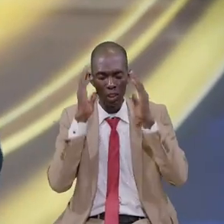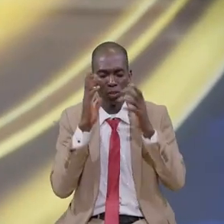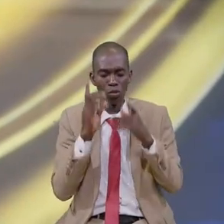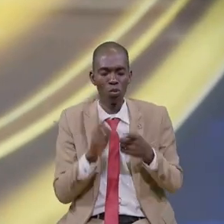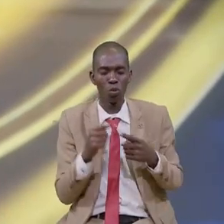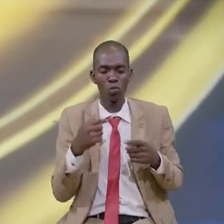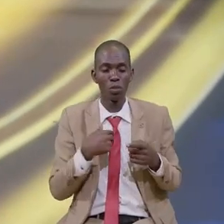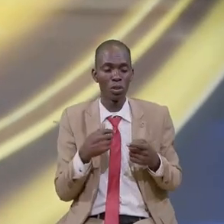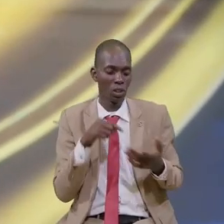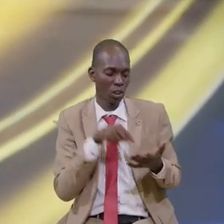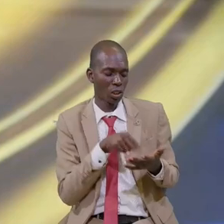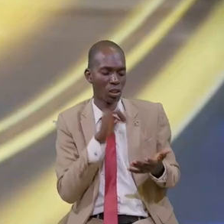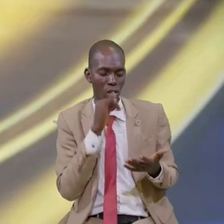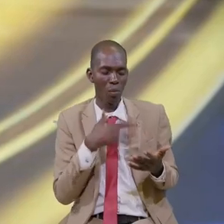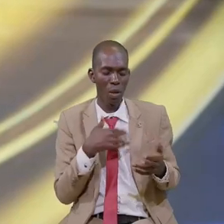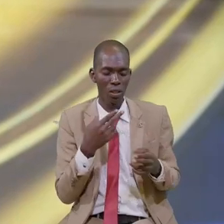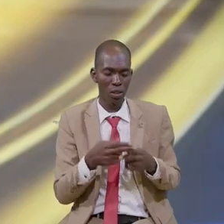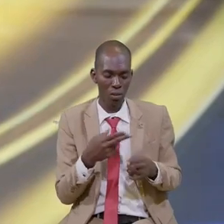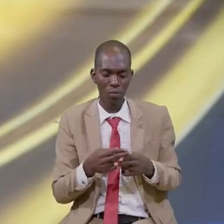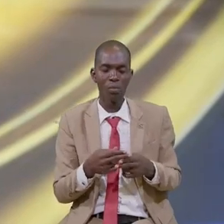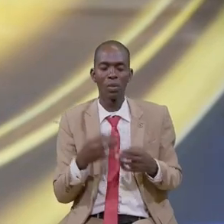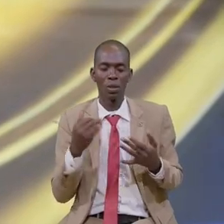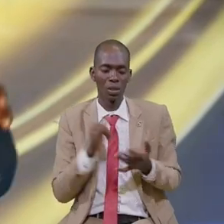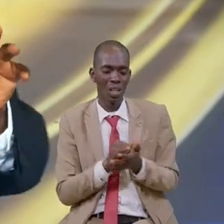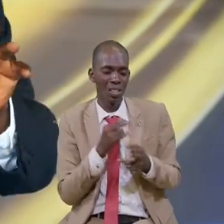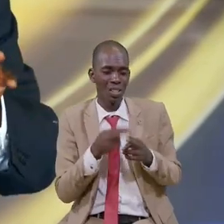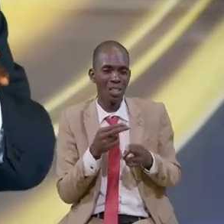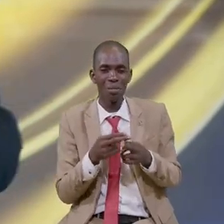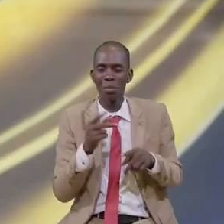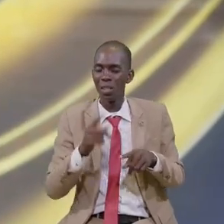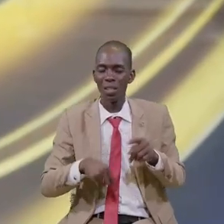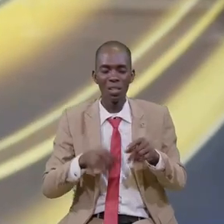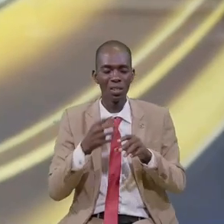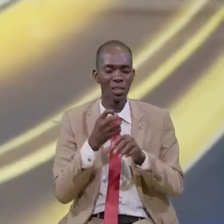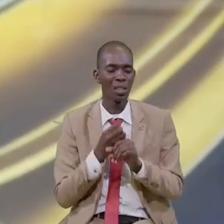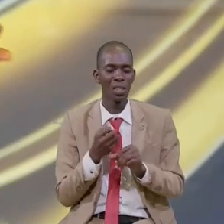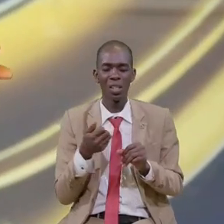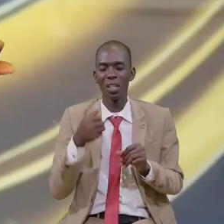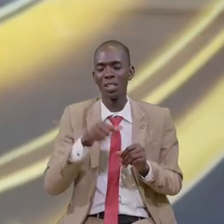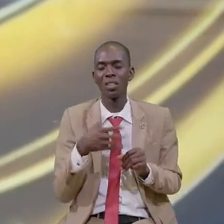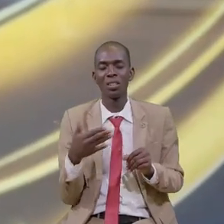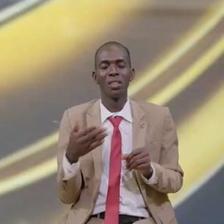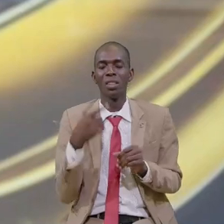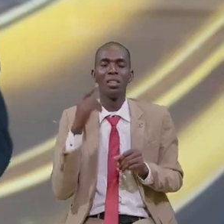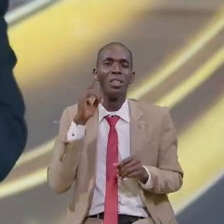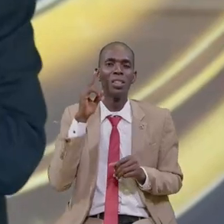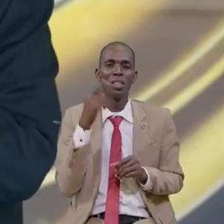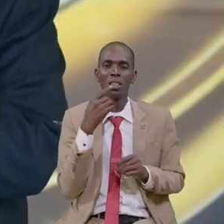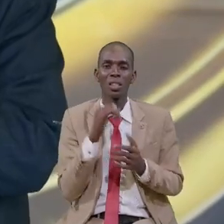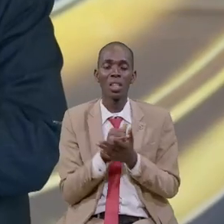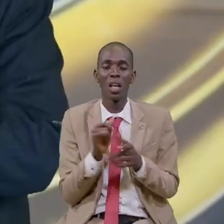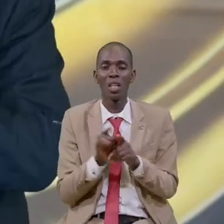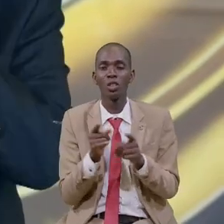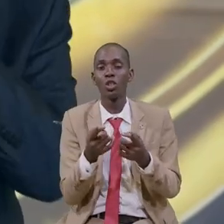telle personne. Ce nom ne marchera pas, n'obtiendra rien du tout. Et c'est quand tu viens, et comme tu dis,